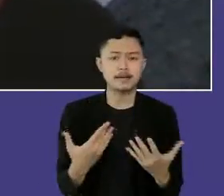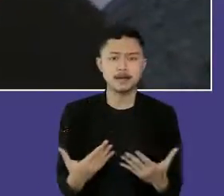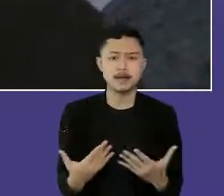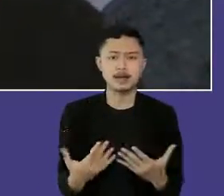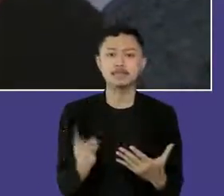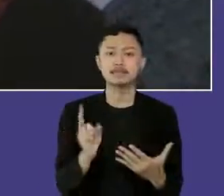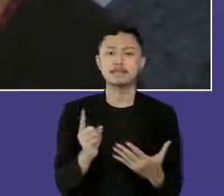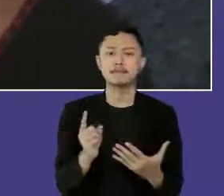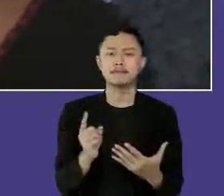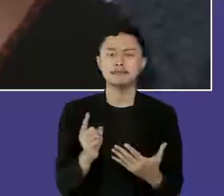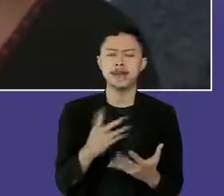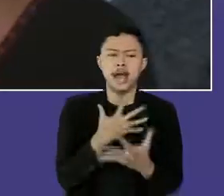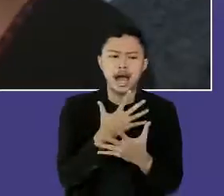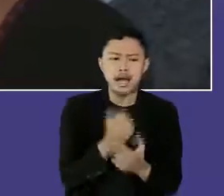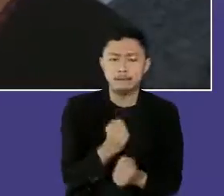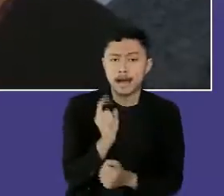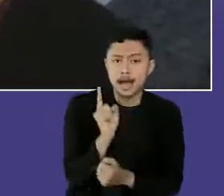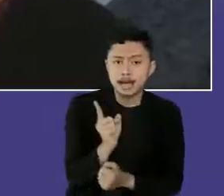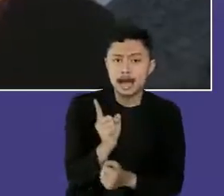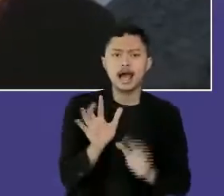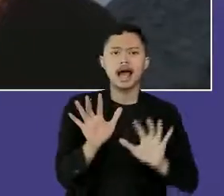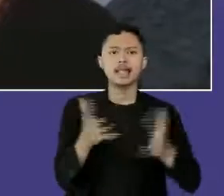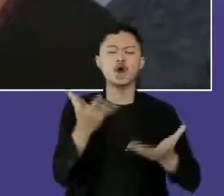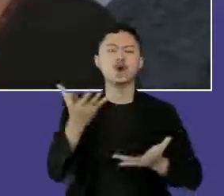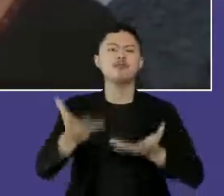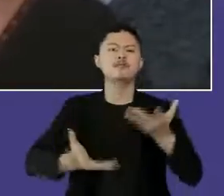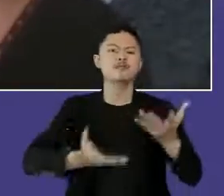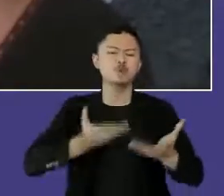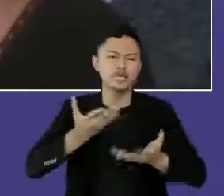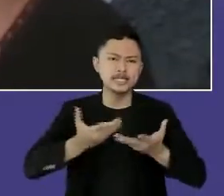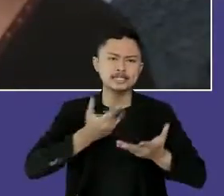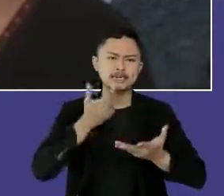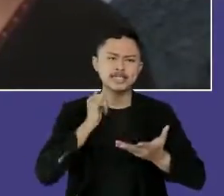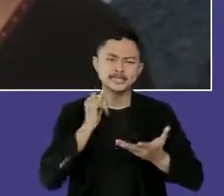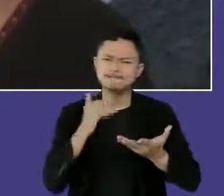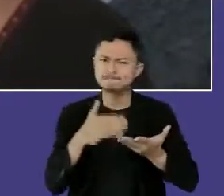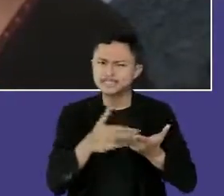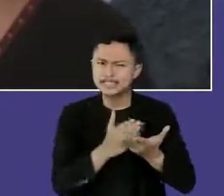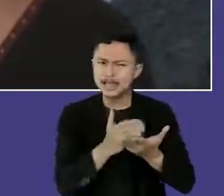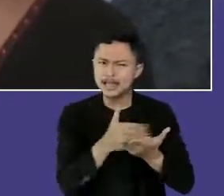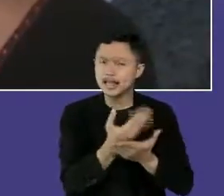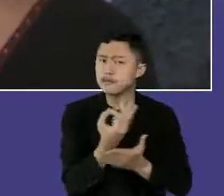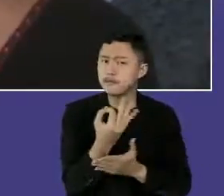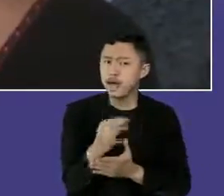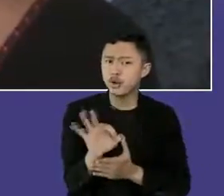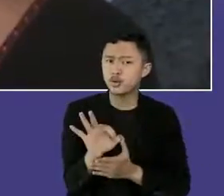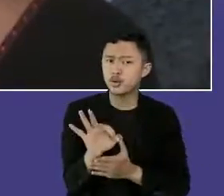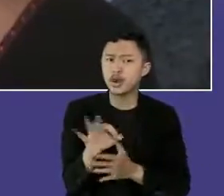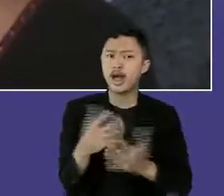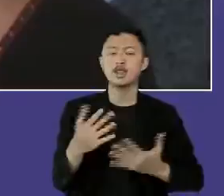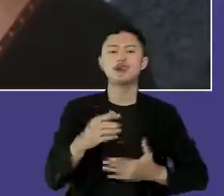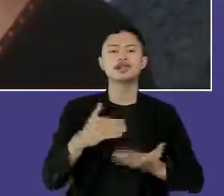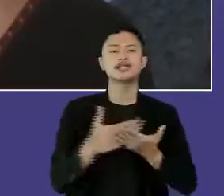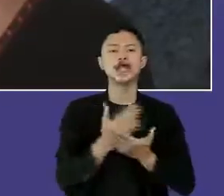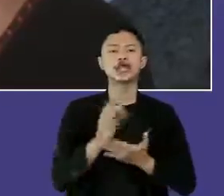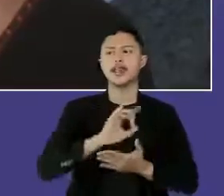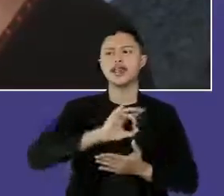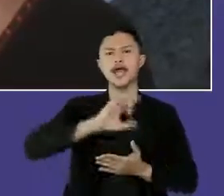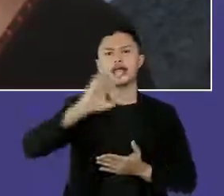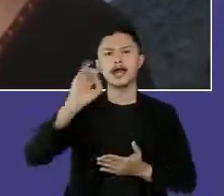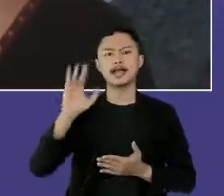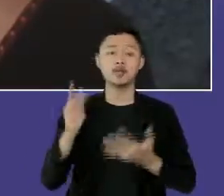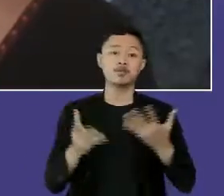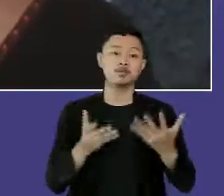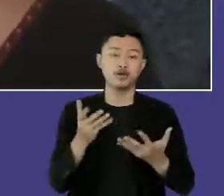ada, atau Anda melihat bahwa ini perlu satu strategi yang lain daripada yang lain